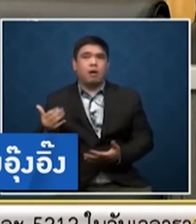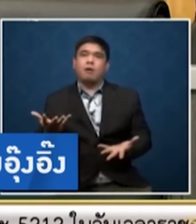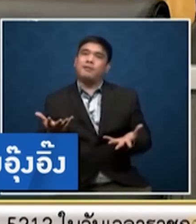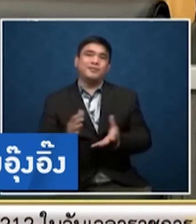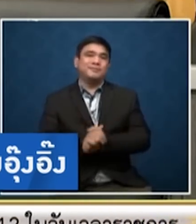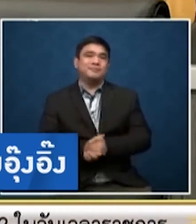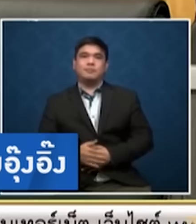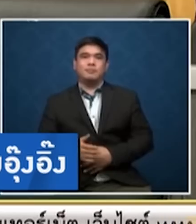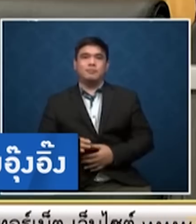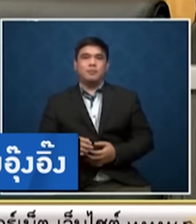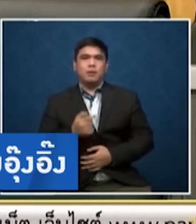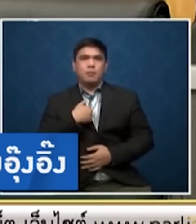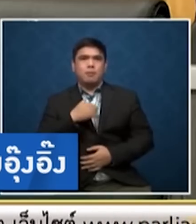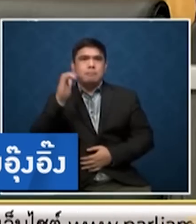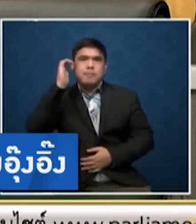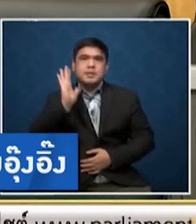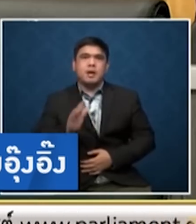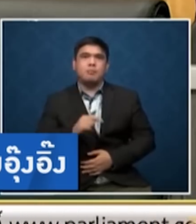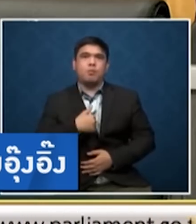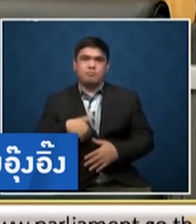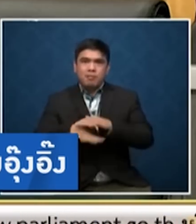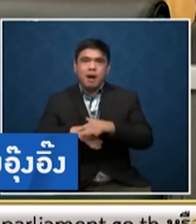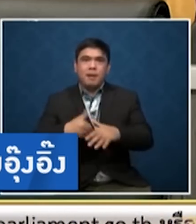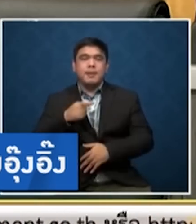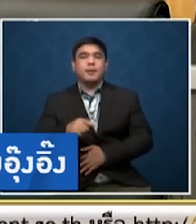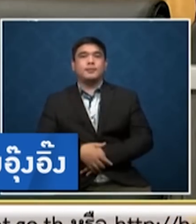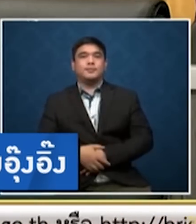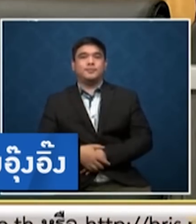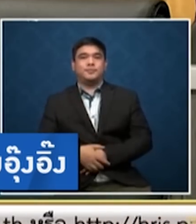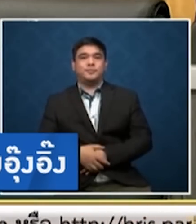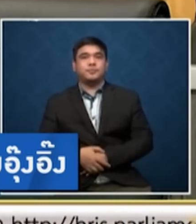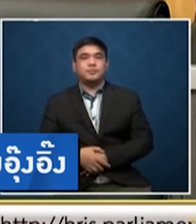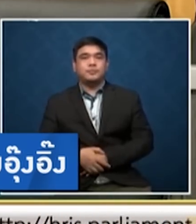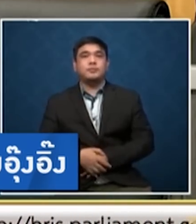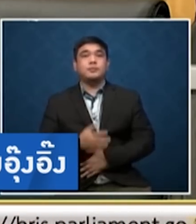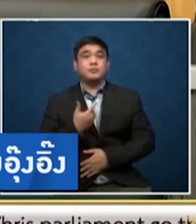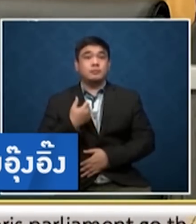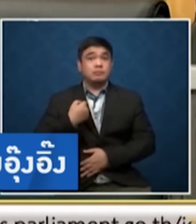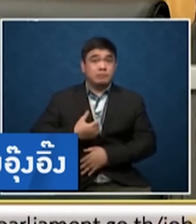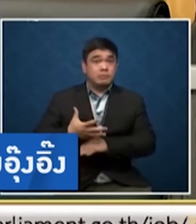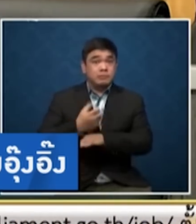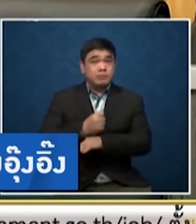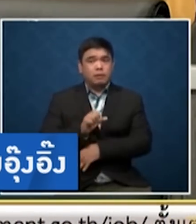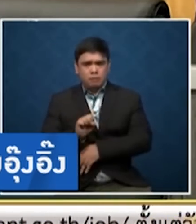ไมมันเปลืองเงินนะครับสิ้นเปลืองงบประมาณไม่ยอมให้มีการแก้นะครับแต่สว.ที่สร้างความฮือฮาแล้ว